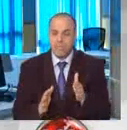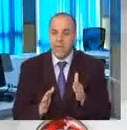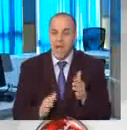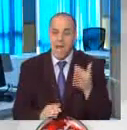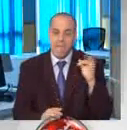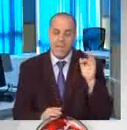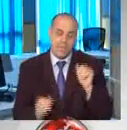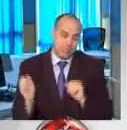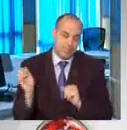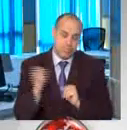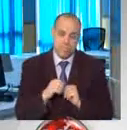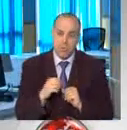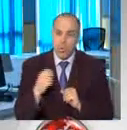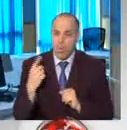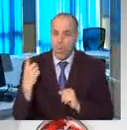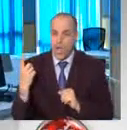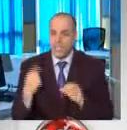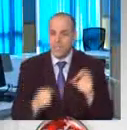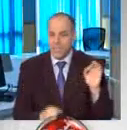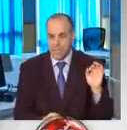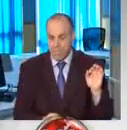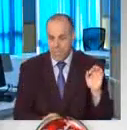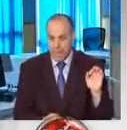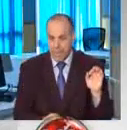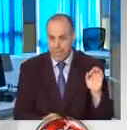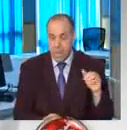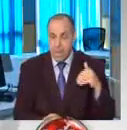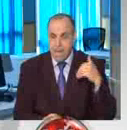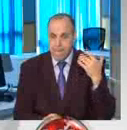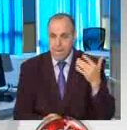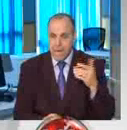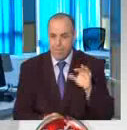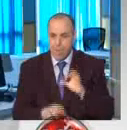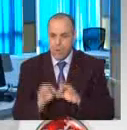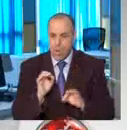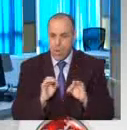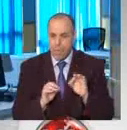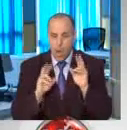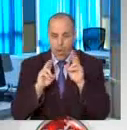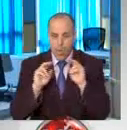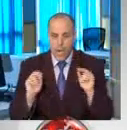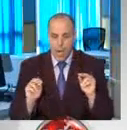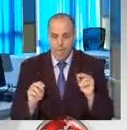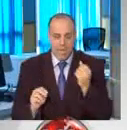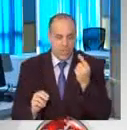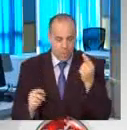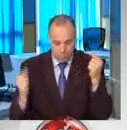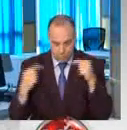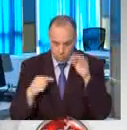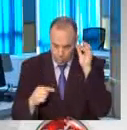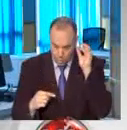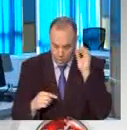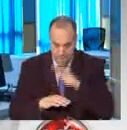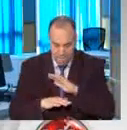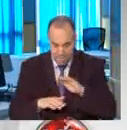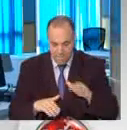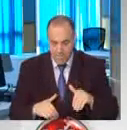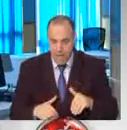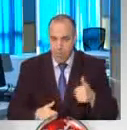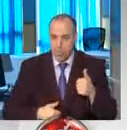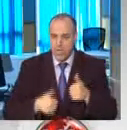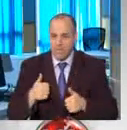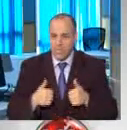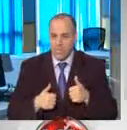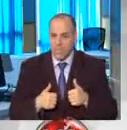فرنسا بهدف دون رد، وسيلاقي منتخب لبنان مساء اليوم في الجولة الختامية